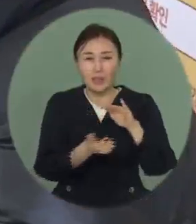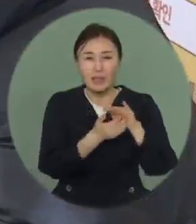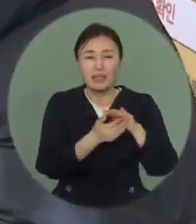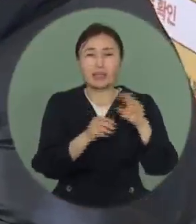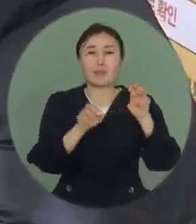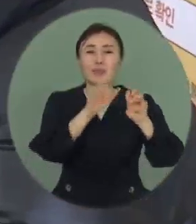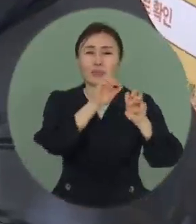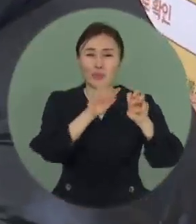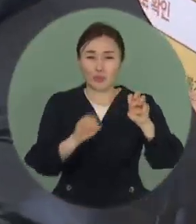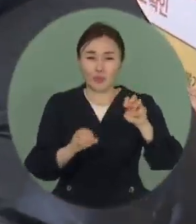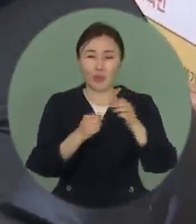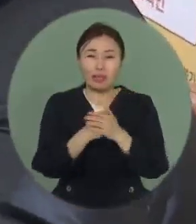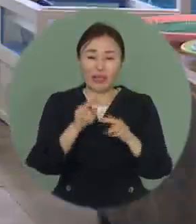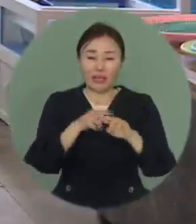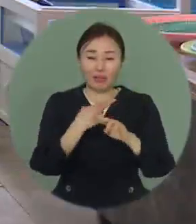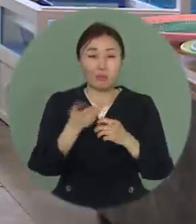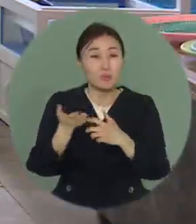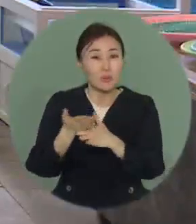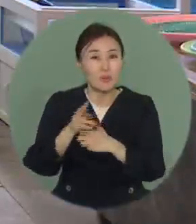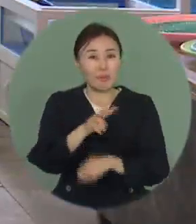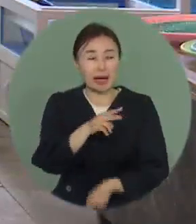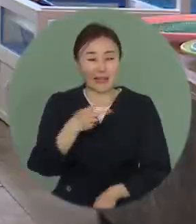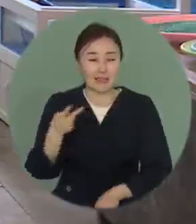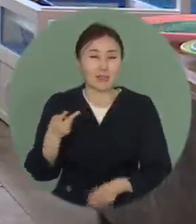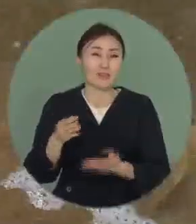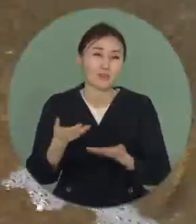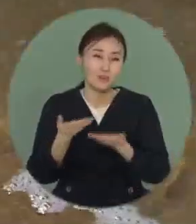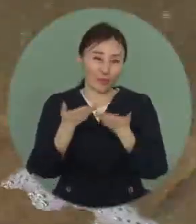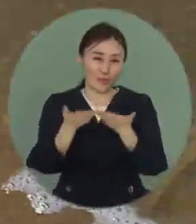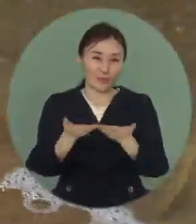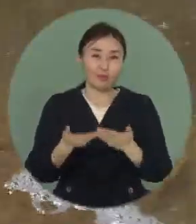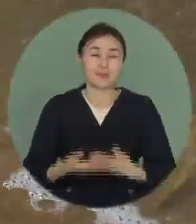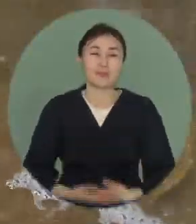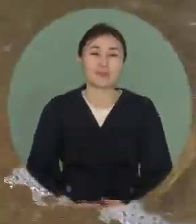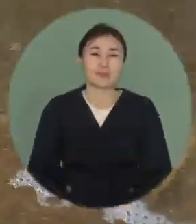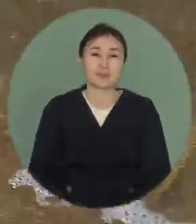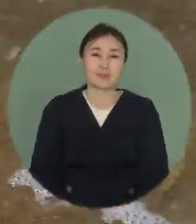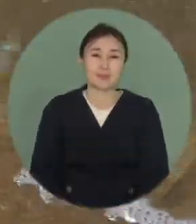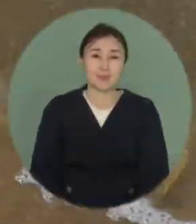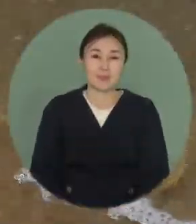30% 온누리 상품권으로 환급받을 수